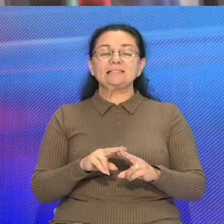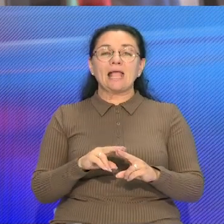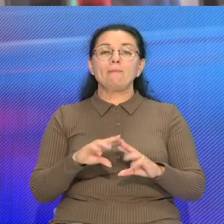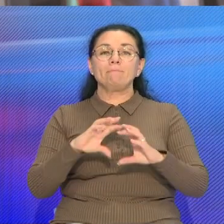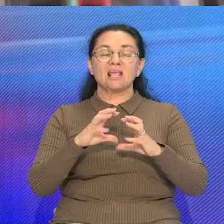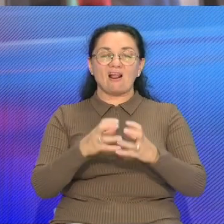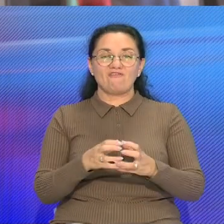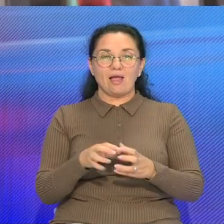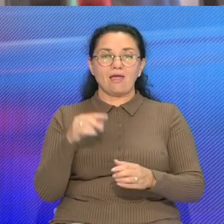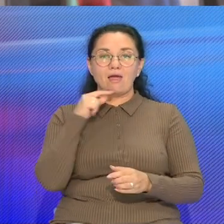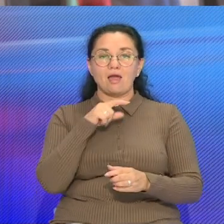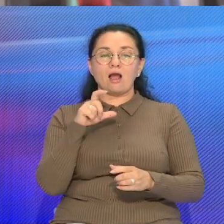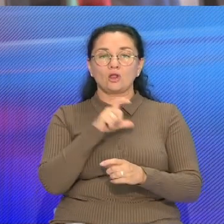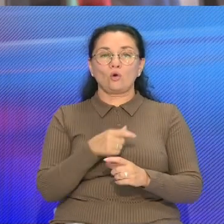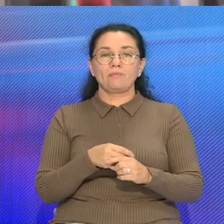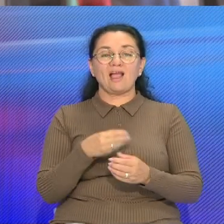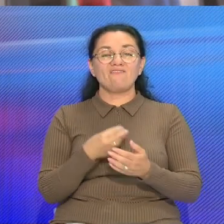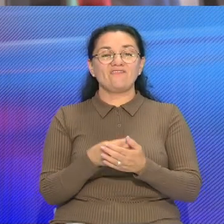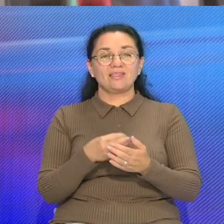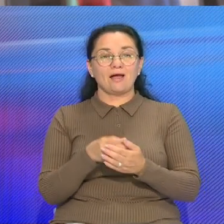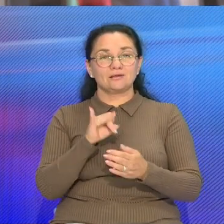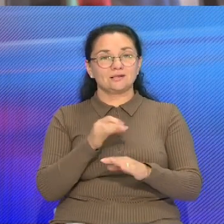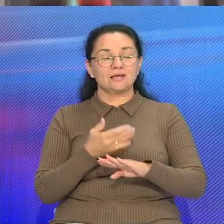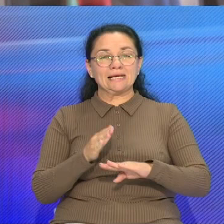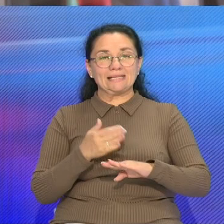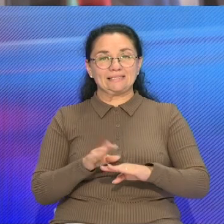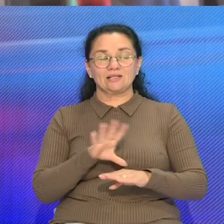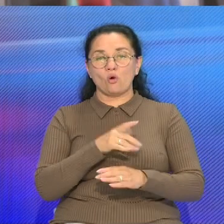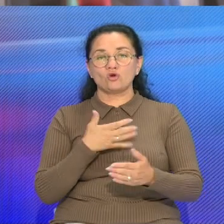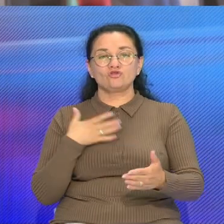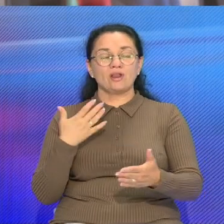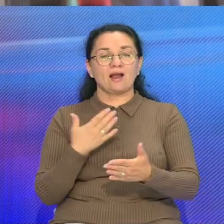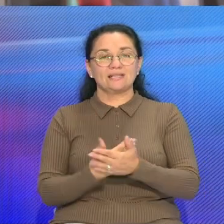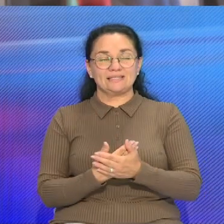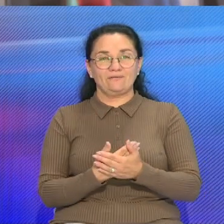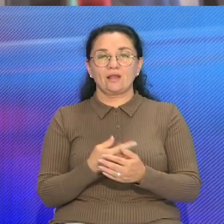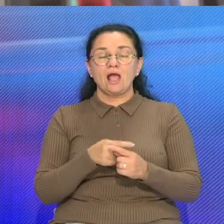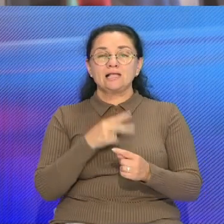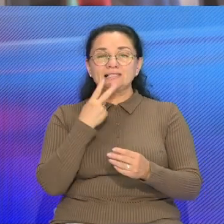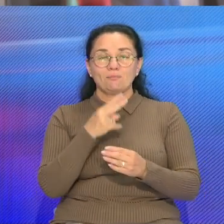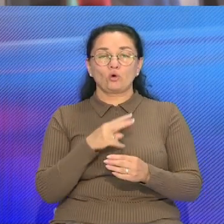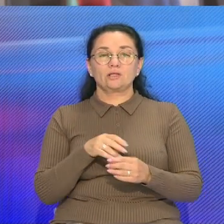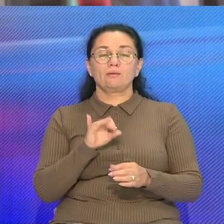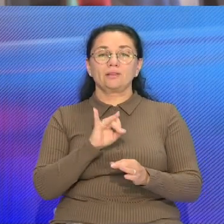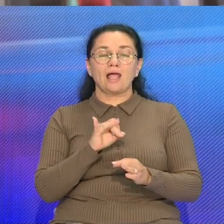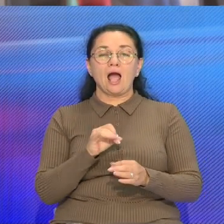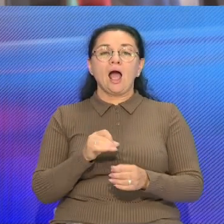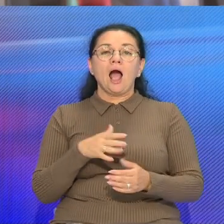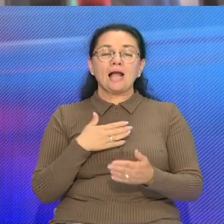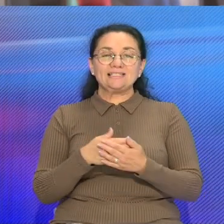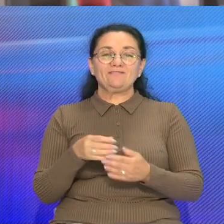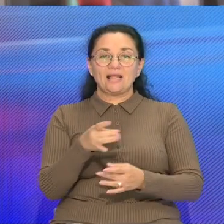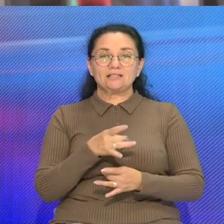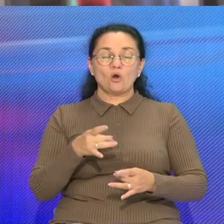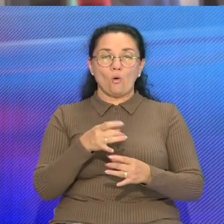экономика и финансы и кредит, которых не было. Мы очень активно реагируем и быстро реагируем на потребности региона. В прошлом году мы